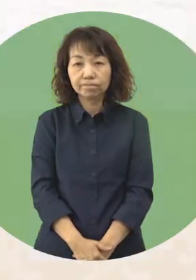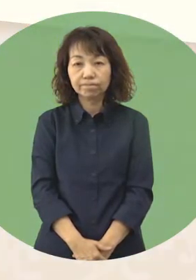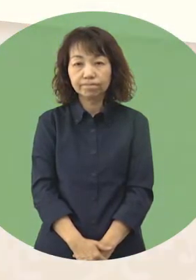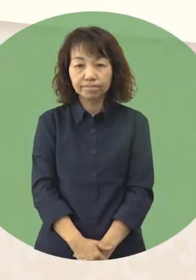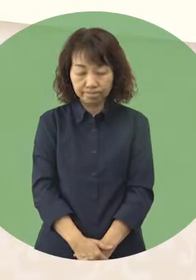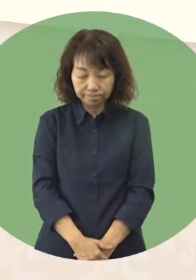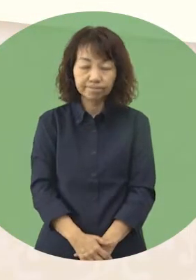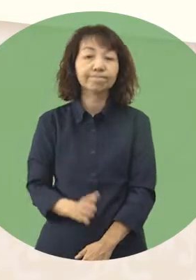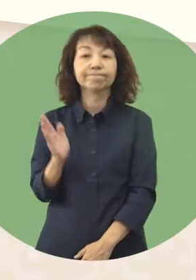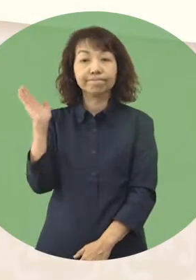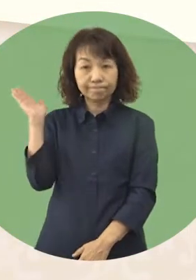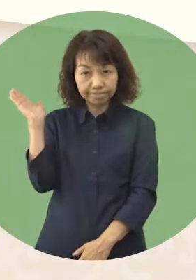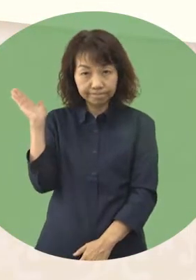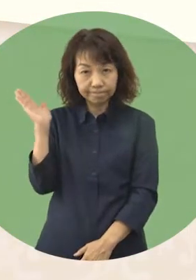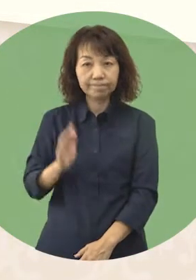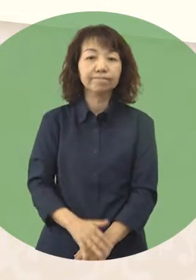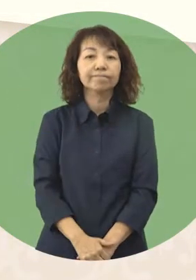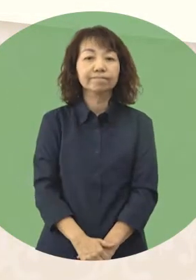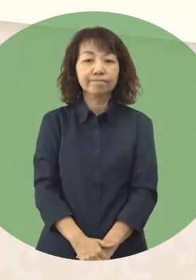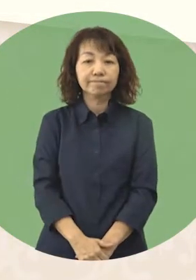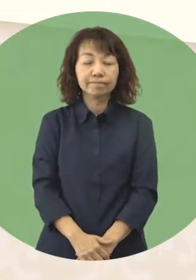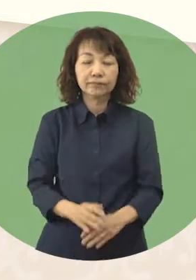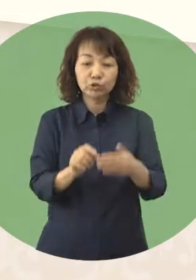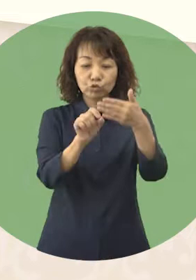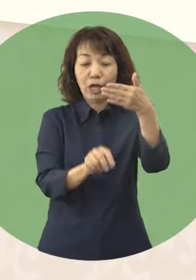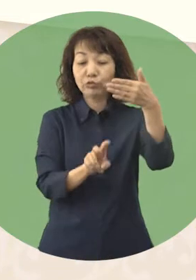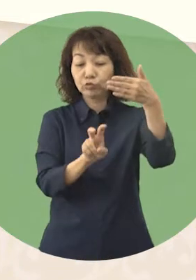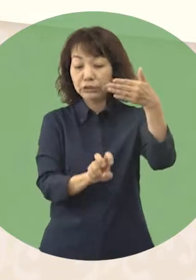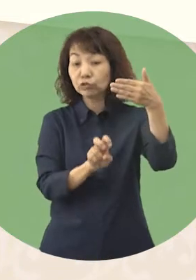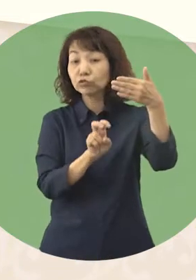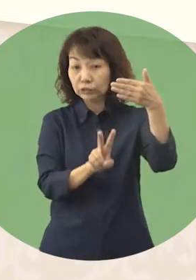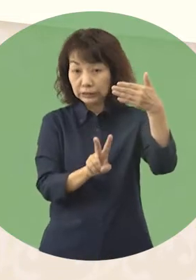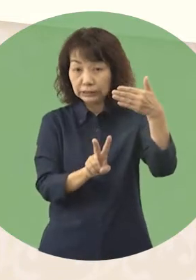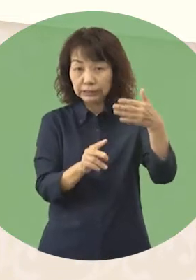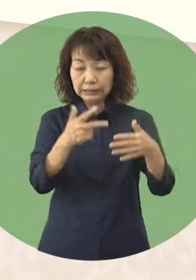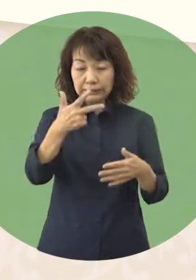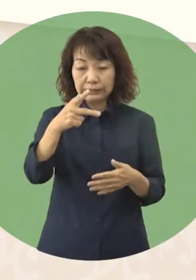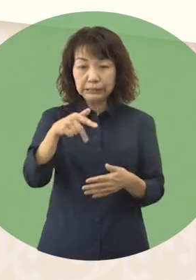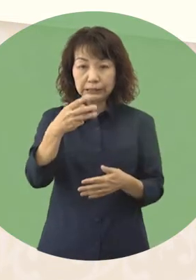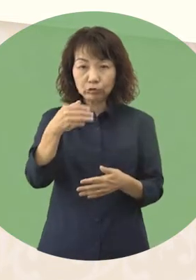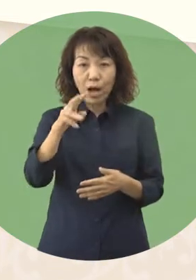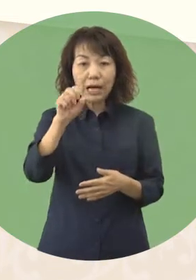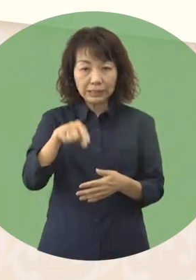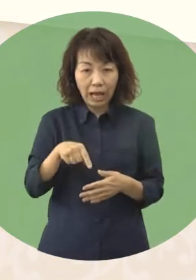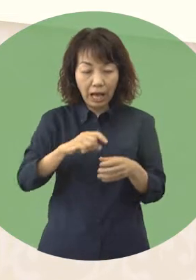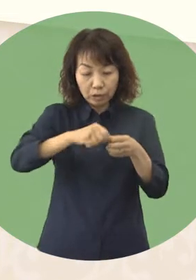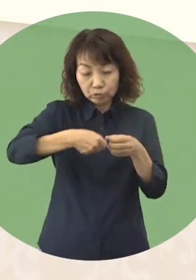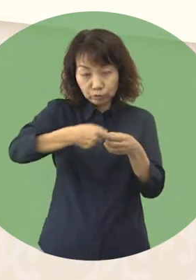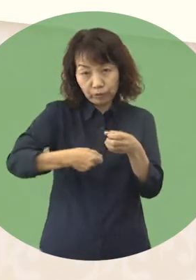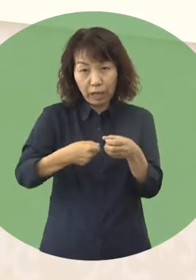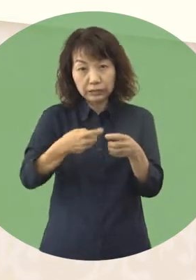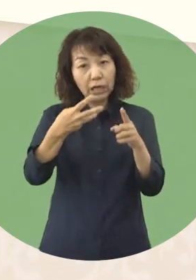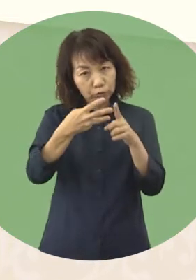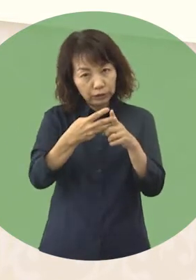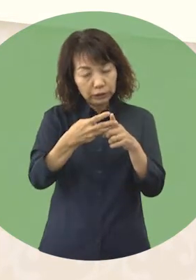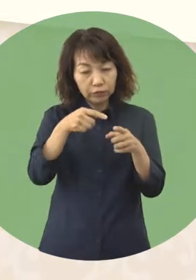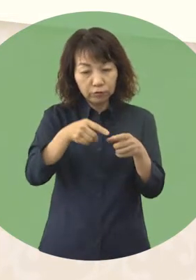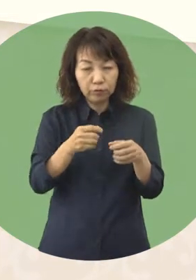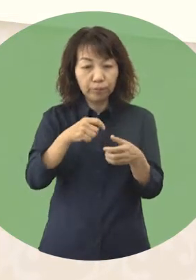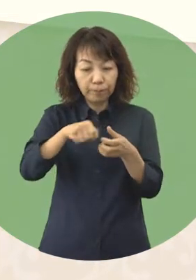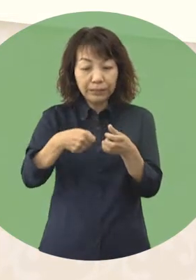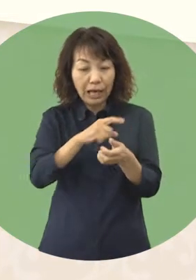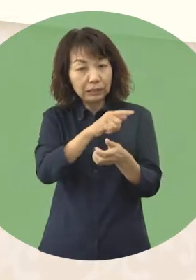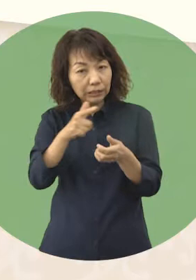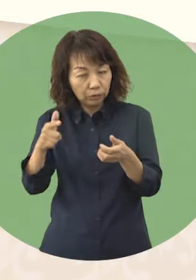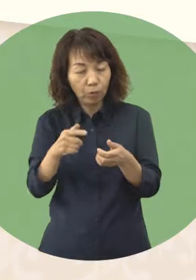。 ウナンチュアニバーサリー、 9月22日はシークワサーの日です。 シークワサーを含めた柑橘類のことをシ